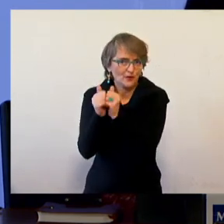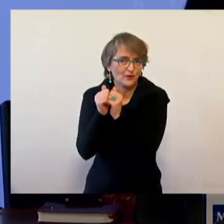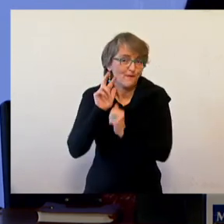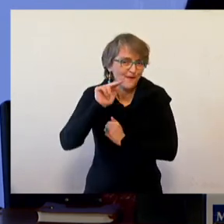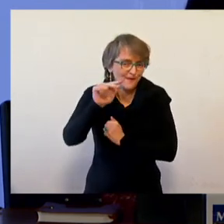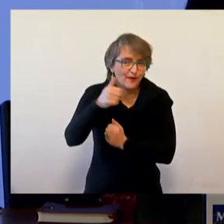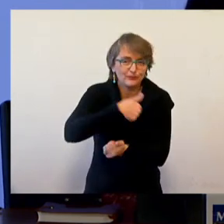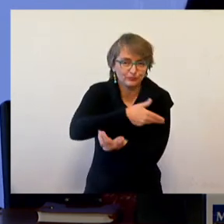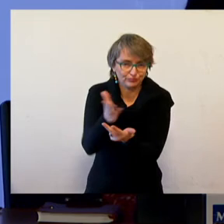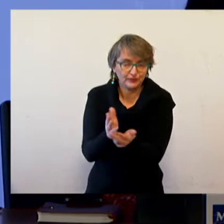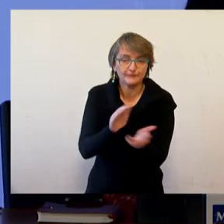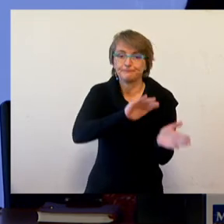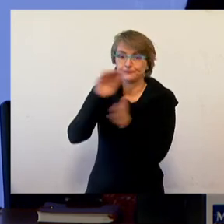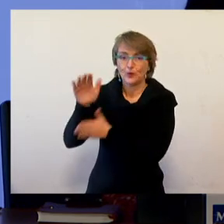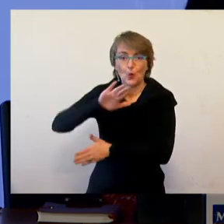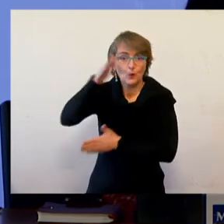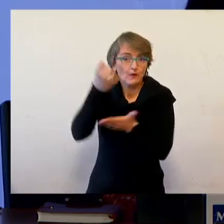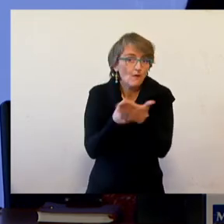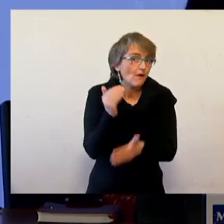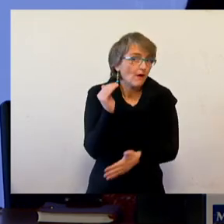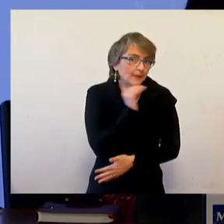info rapidement, cette année,